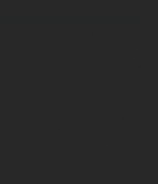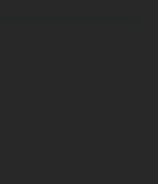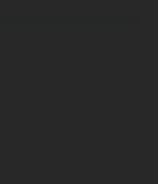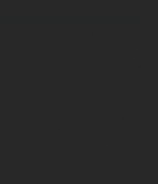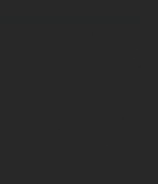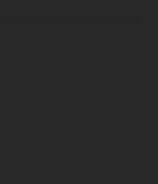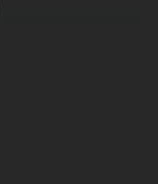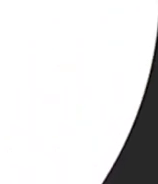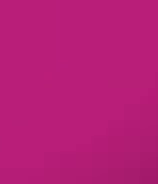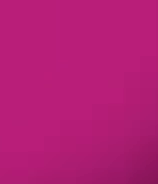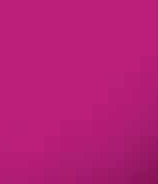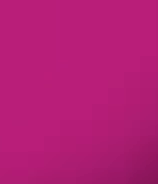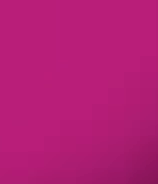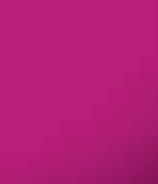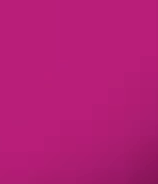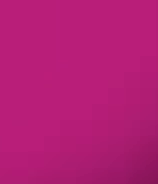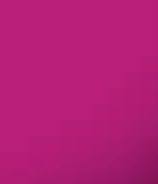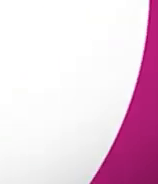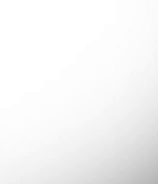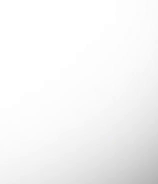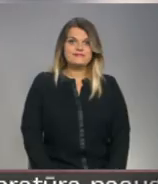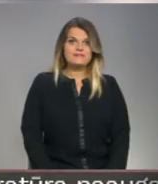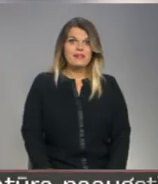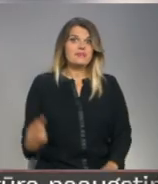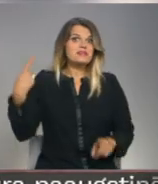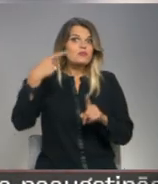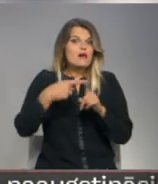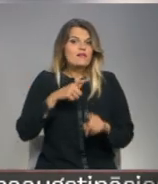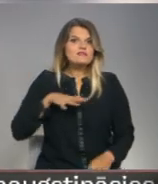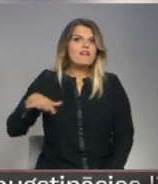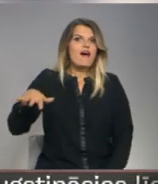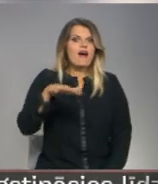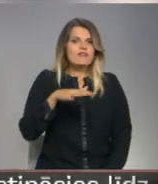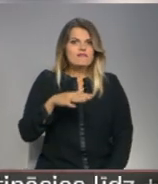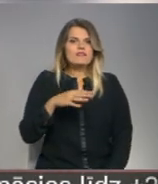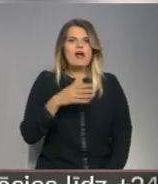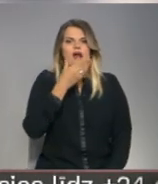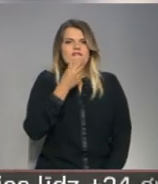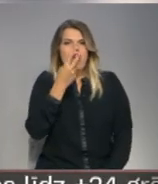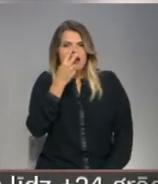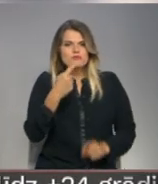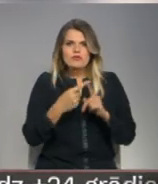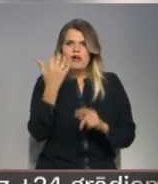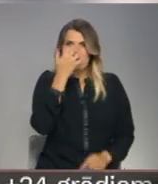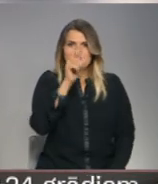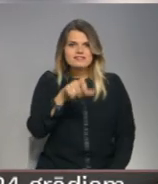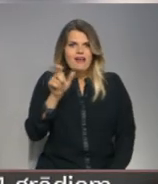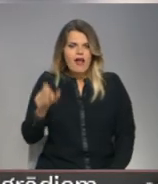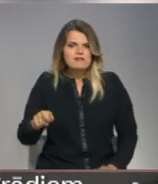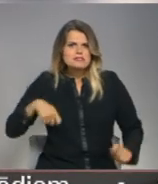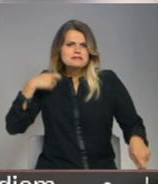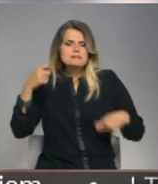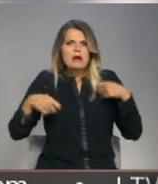Re, viss ēters ir te! Pirmo reizi Latvijā vairredzīgi un neredzīgi